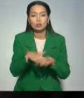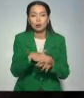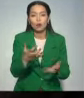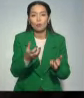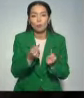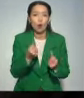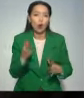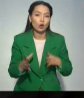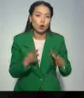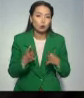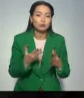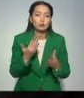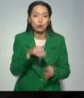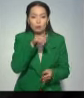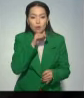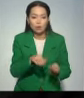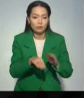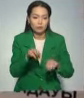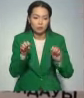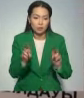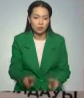консультацию в профильных специалистов